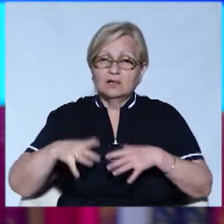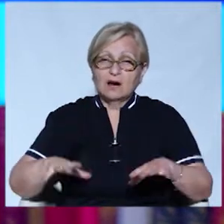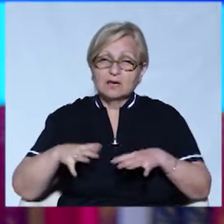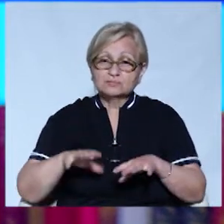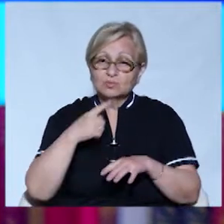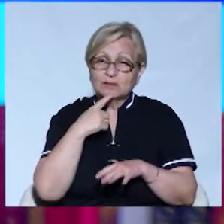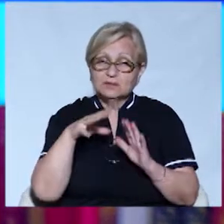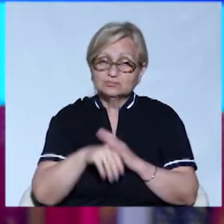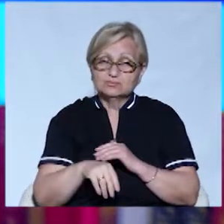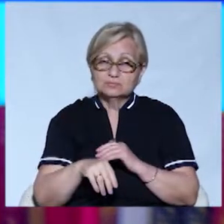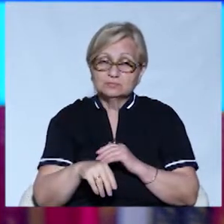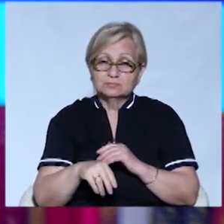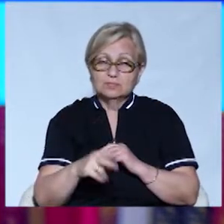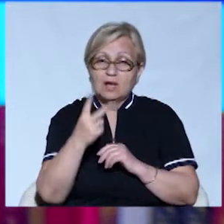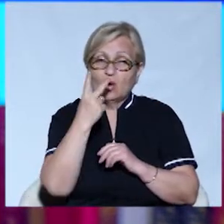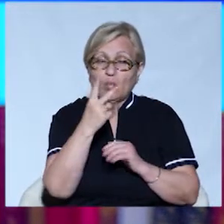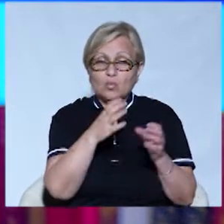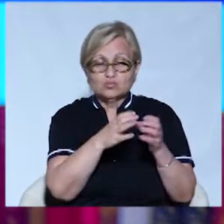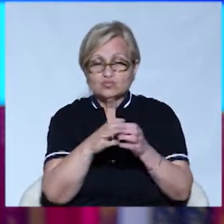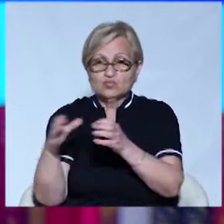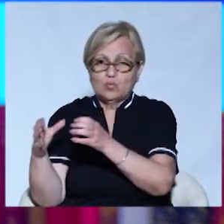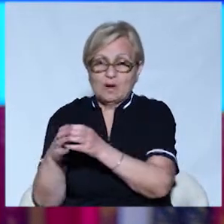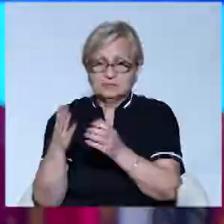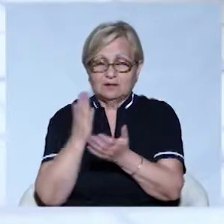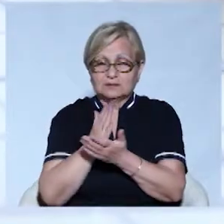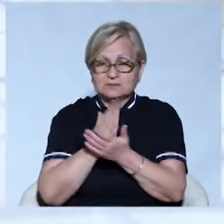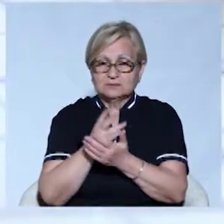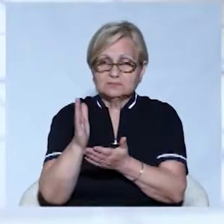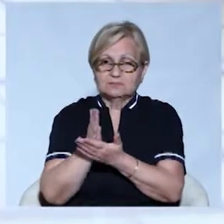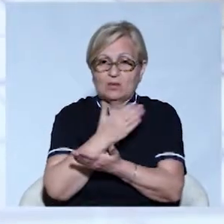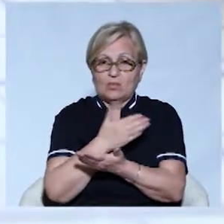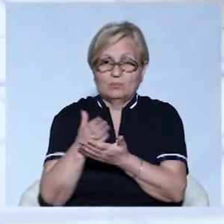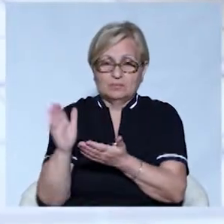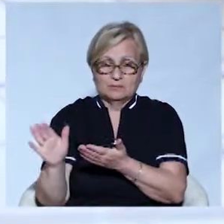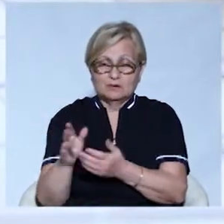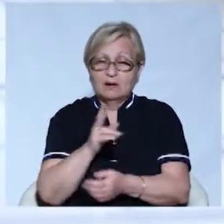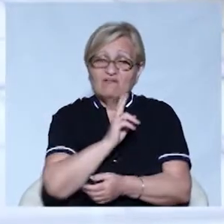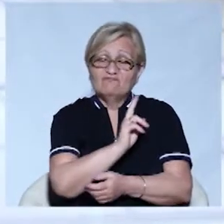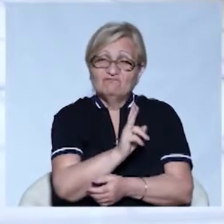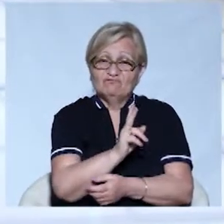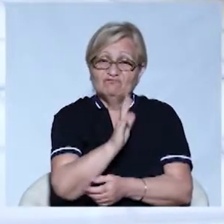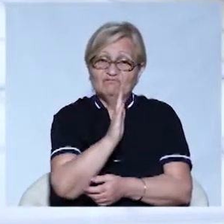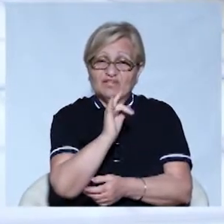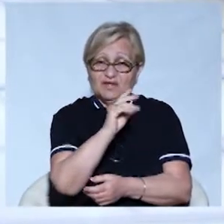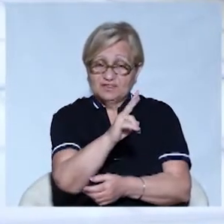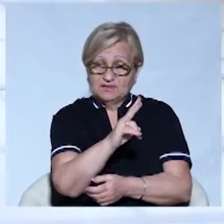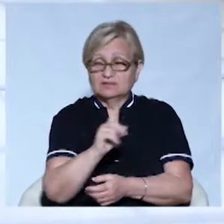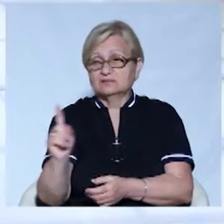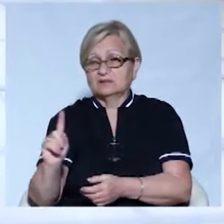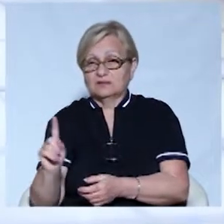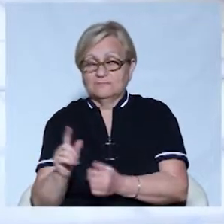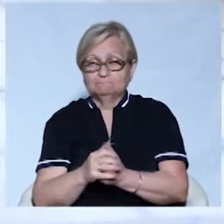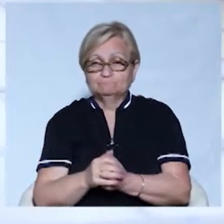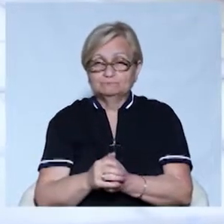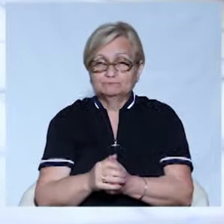ქართულში ორ ჯგუფად არის გაყოფილი. ვინ და რა ჯგუფის არსებითი